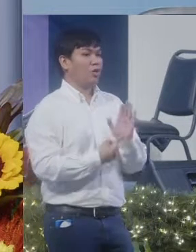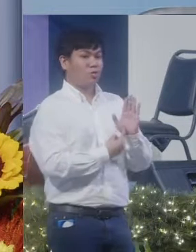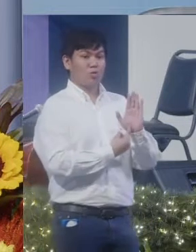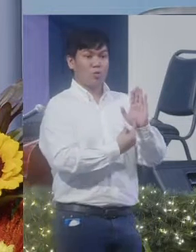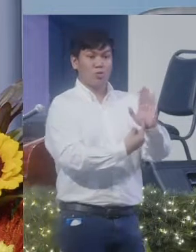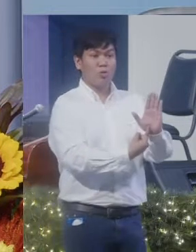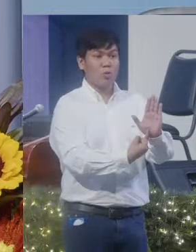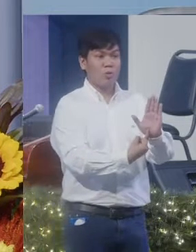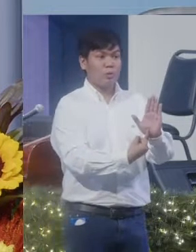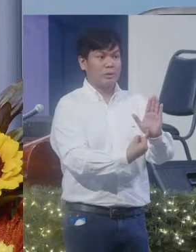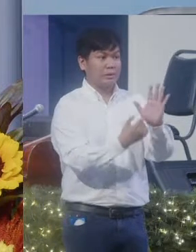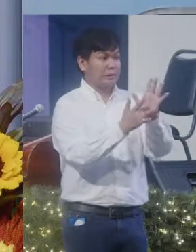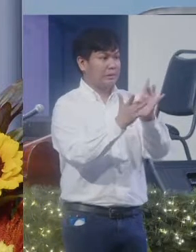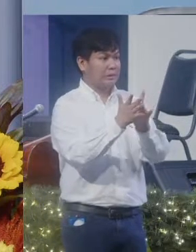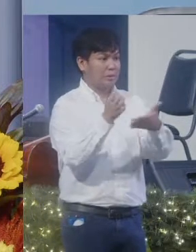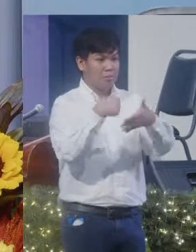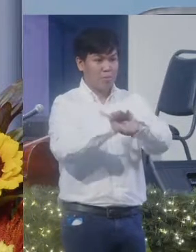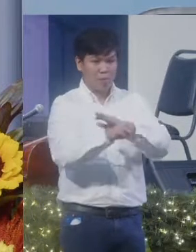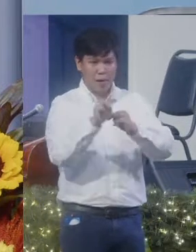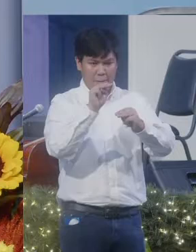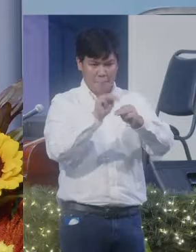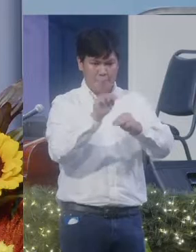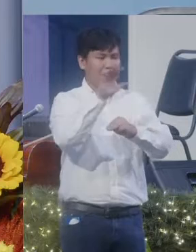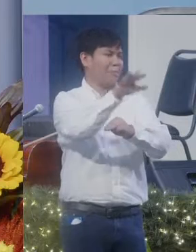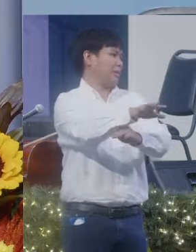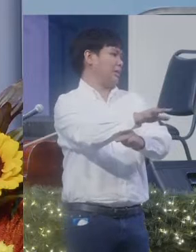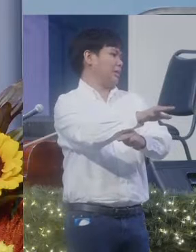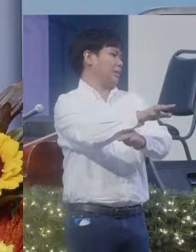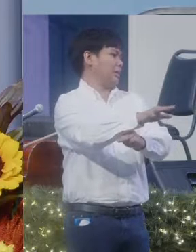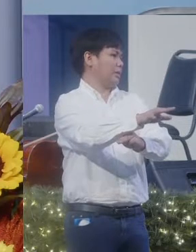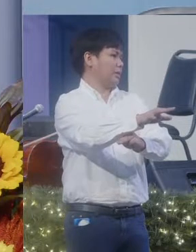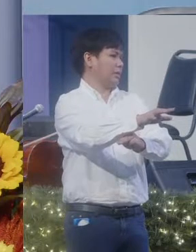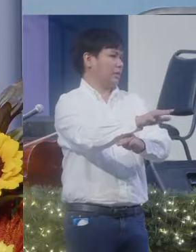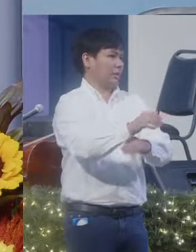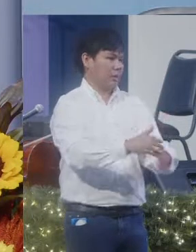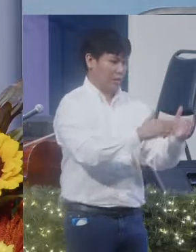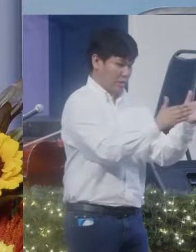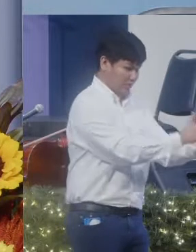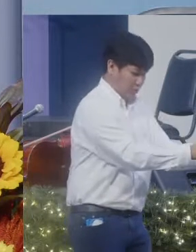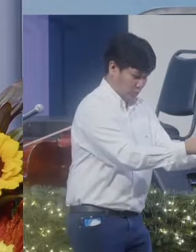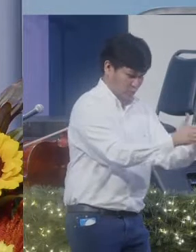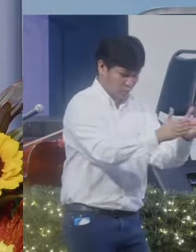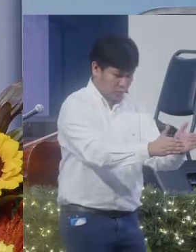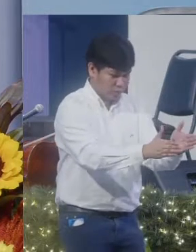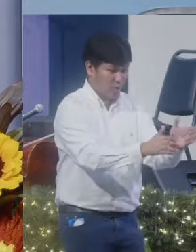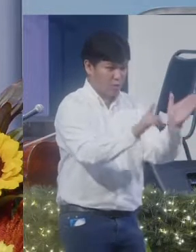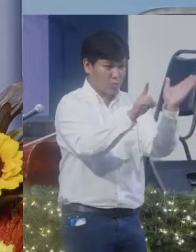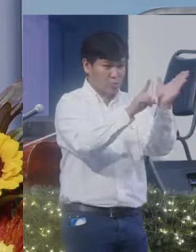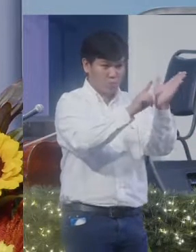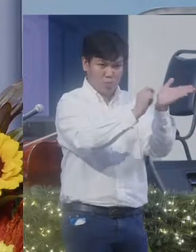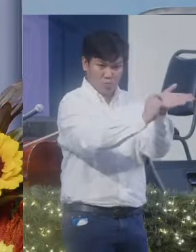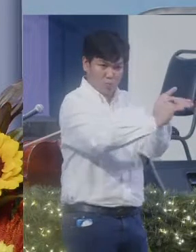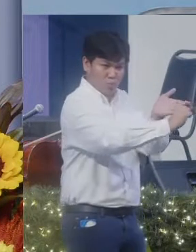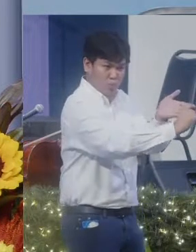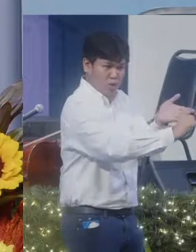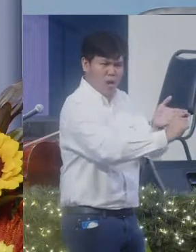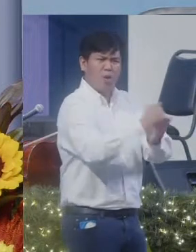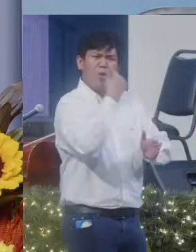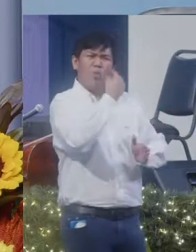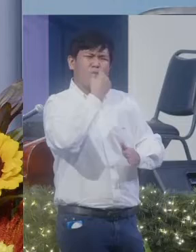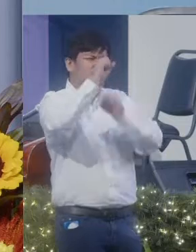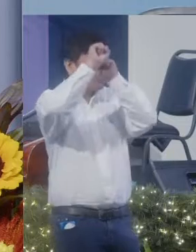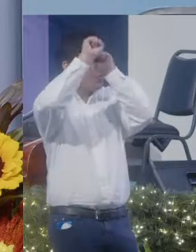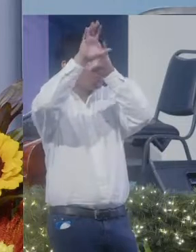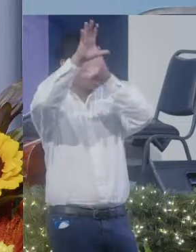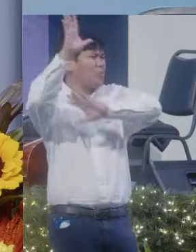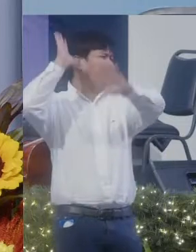pambihirang kapanganakan. Makikita din natin to sa kanyang pambihirang salinlahi, yung kanyang genealogy na